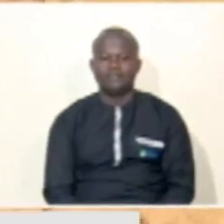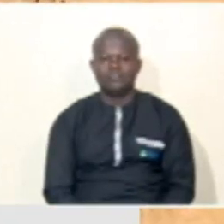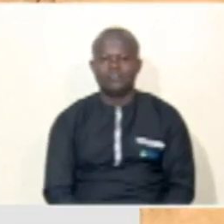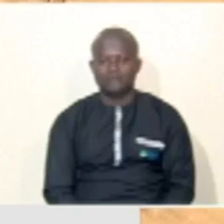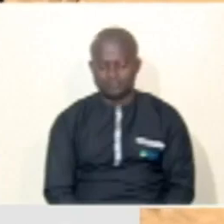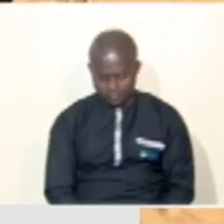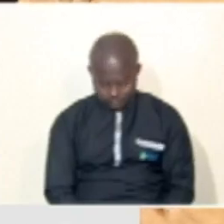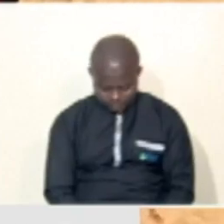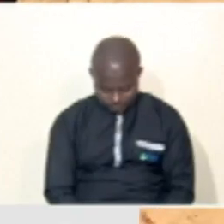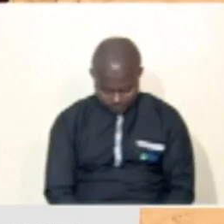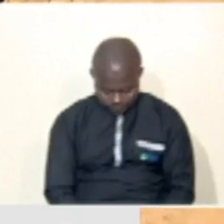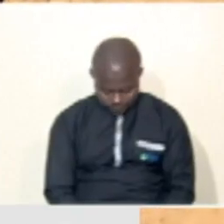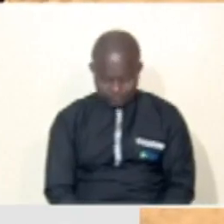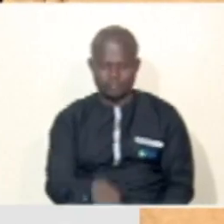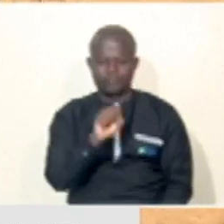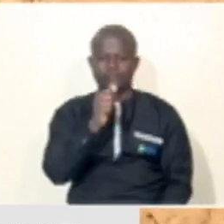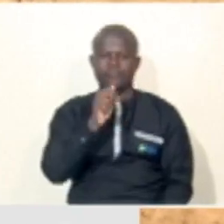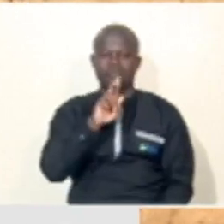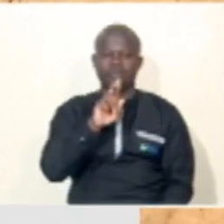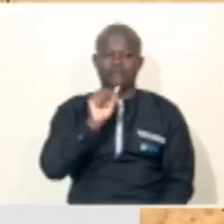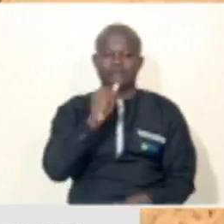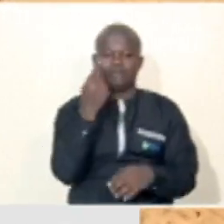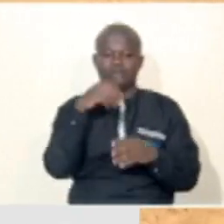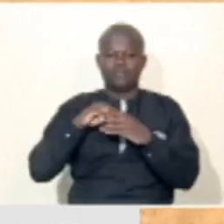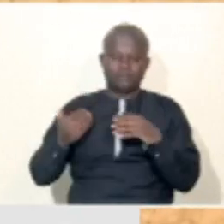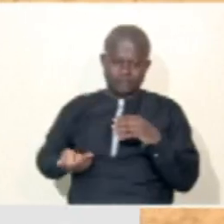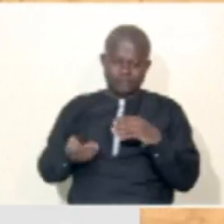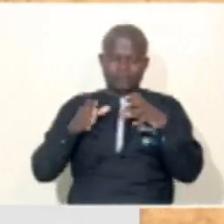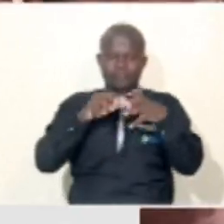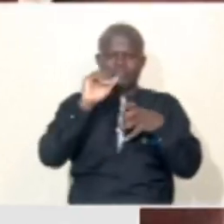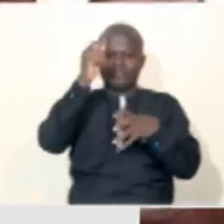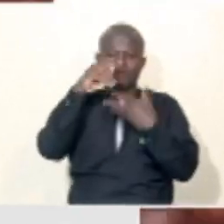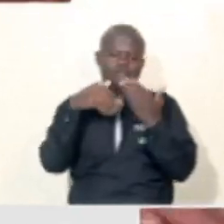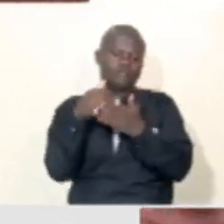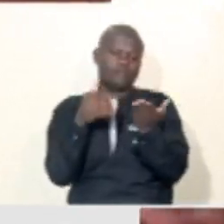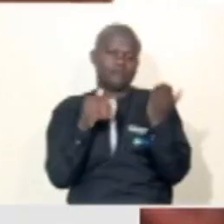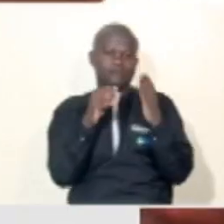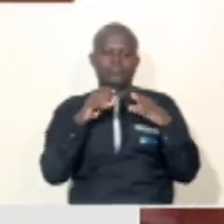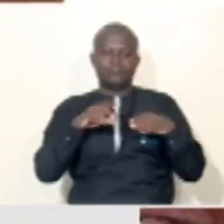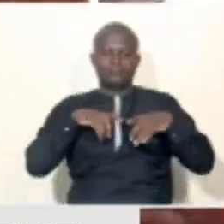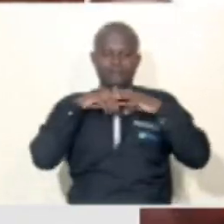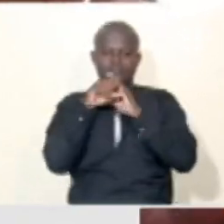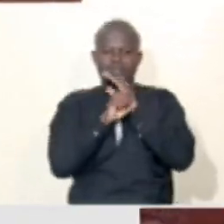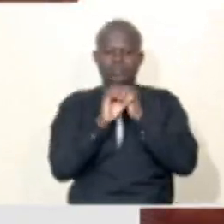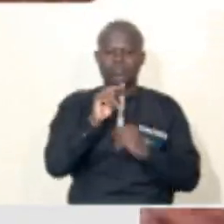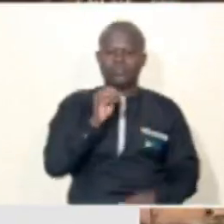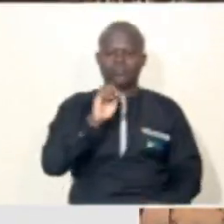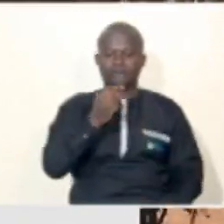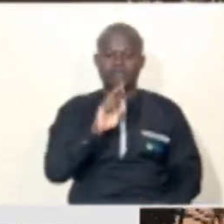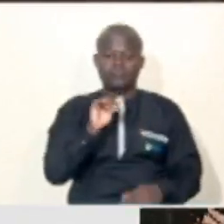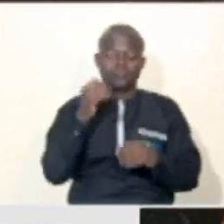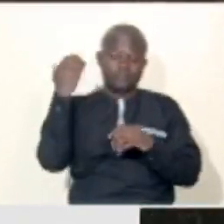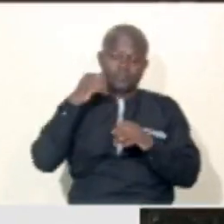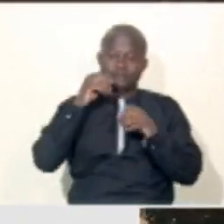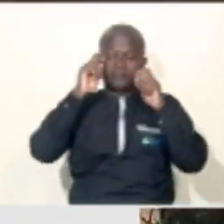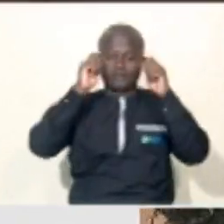Mukaga kwa Sara ni umwe mu bagore wo mu cyiciro cya mbere cy'ubudehe, akaba atuye mu murenge wa Nyamugari wa Karere ka Kirehe. Mu buhamya bwe avuga ko yaratunzwe